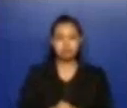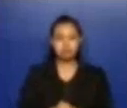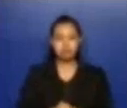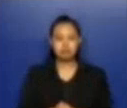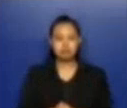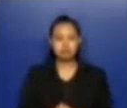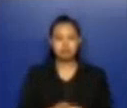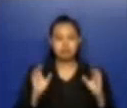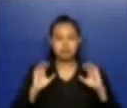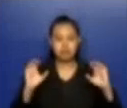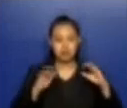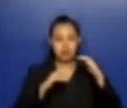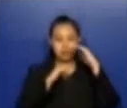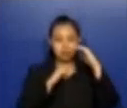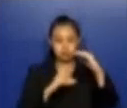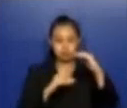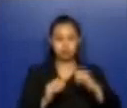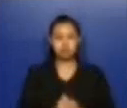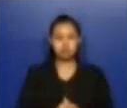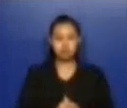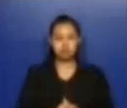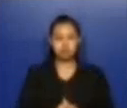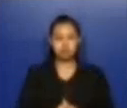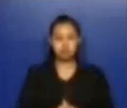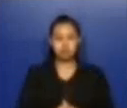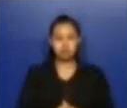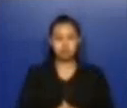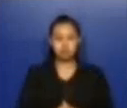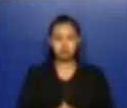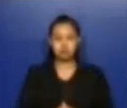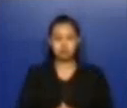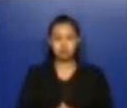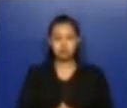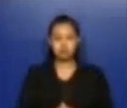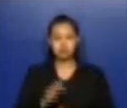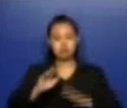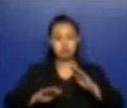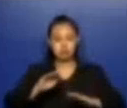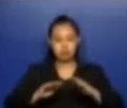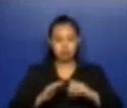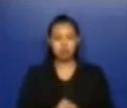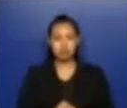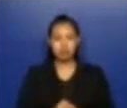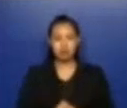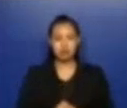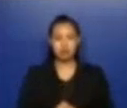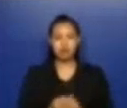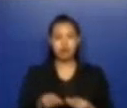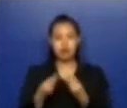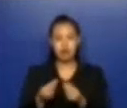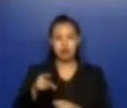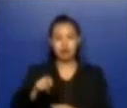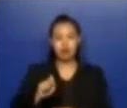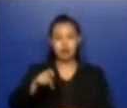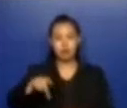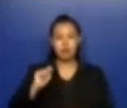2564รัฐบาลกำหนดไว้เลยครับว่าจะให้สัดส่วนของรายได้ที่ให้กับท้องถิ่นเทียบ